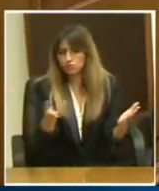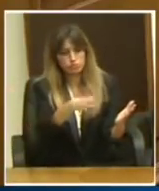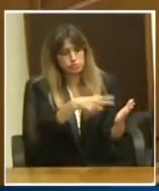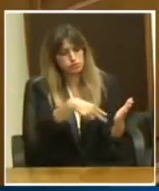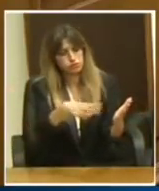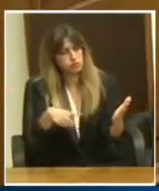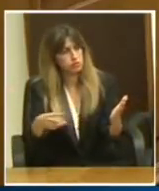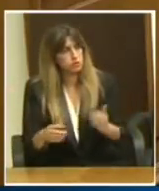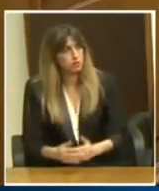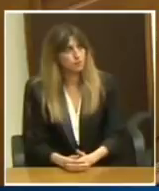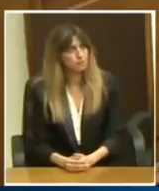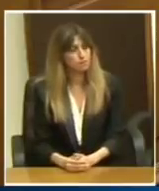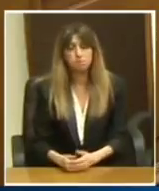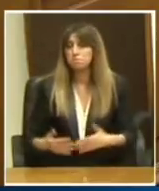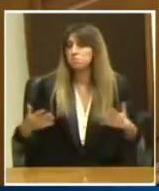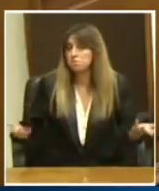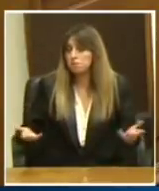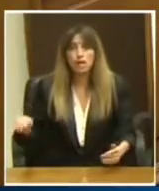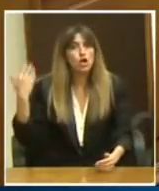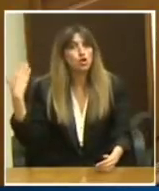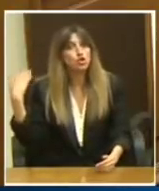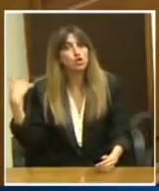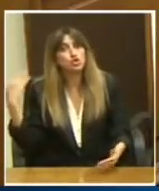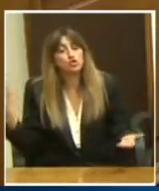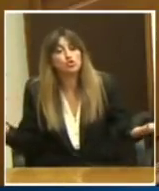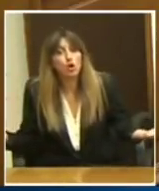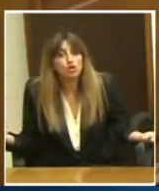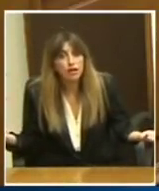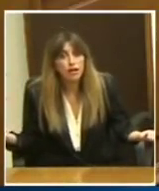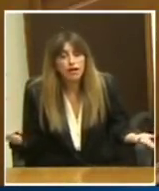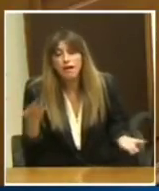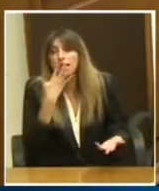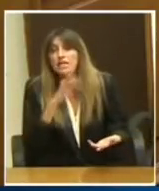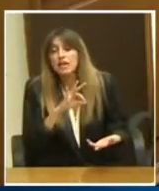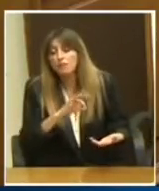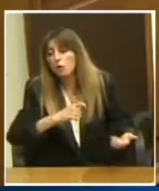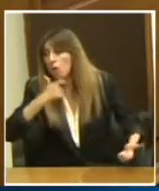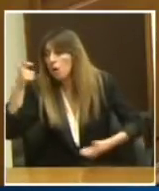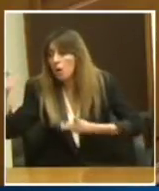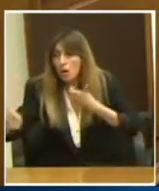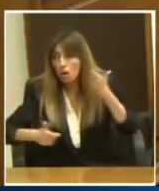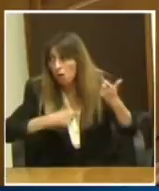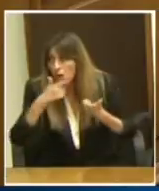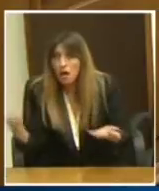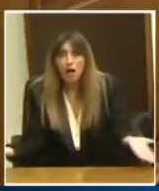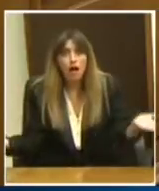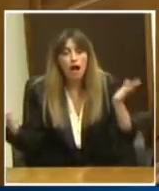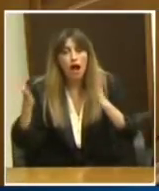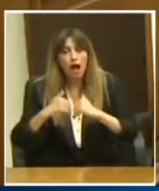Πού ήταν λοιπόν τότε ο πύρινος μαχητής και